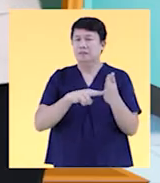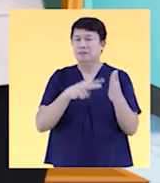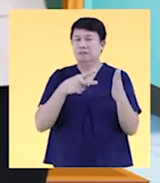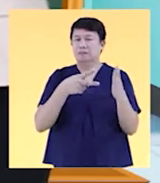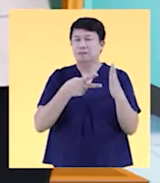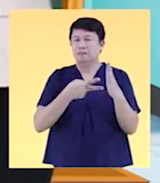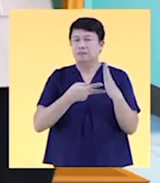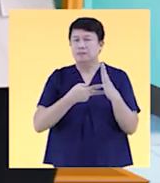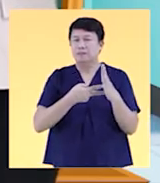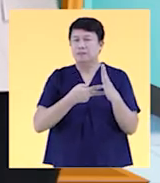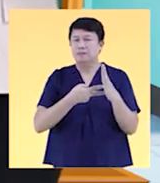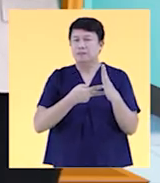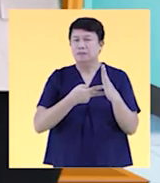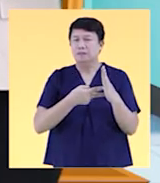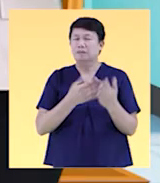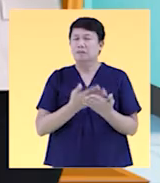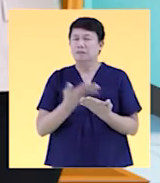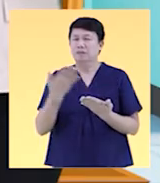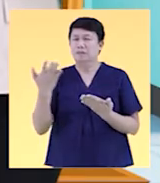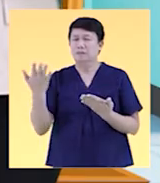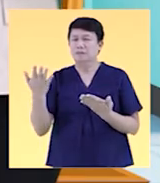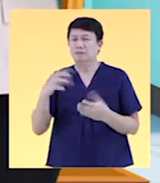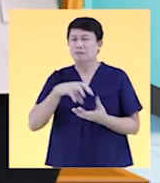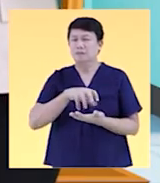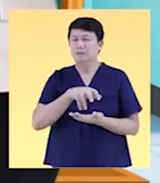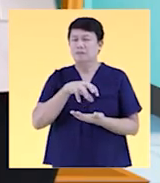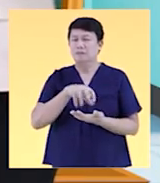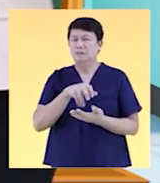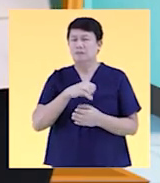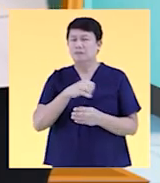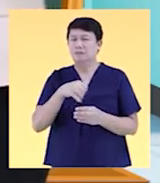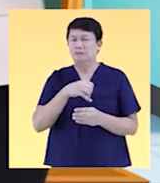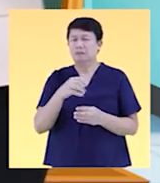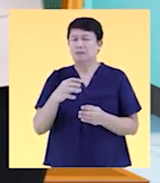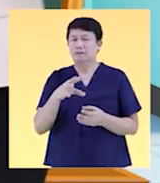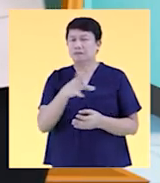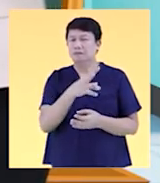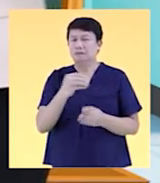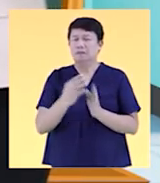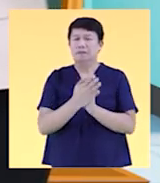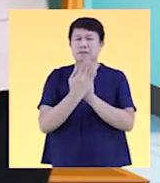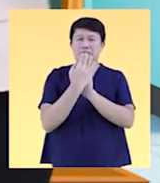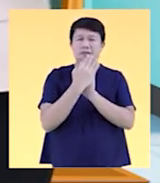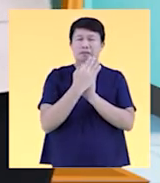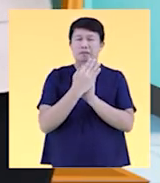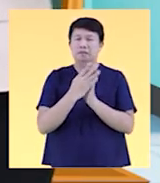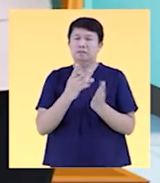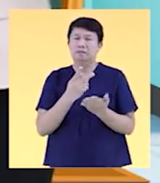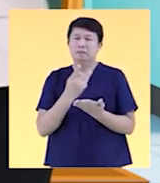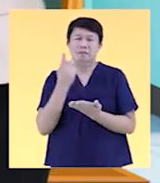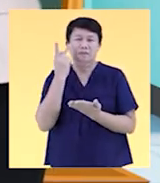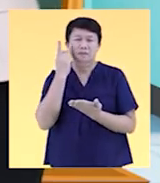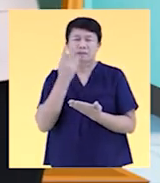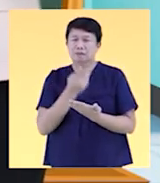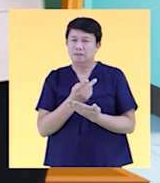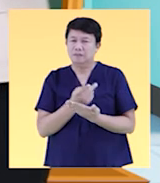Ibig sabihin, makakabili ng gulaman at sandwich si Kobe sa kanyang pera.